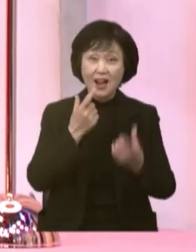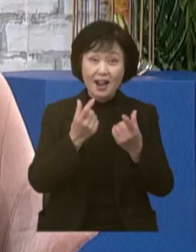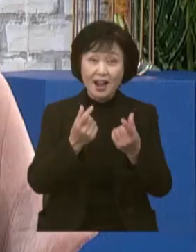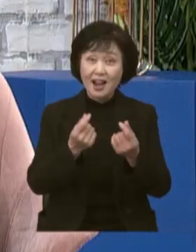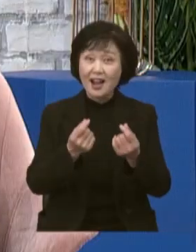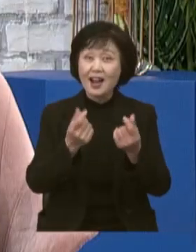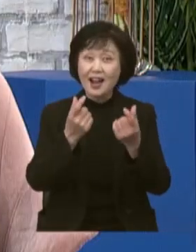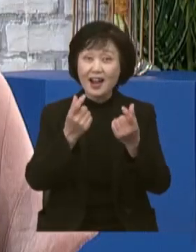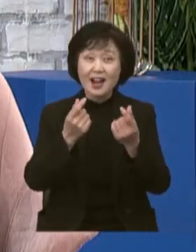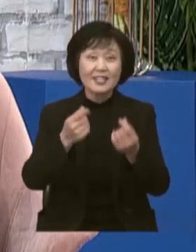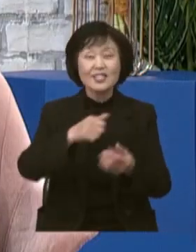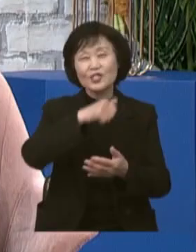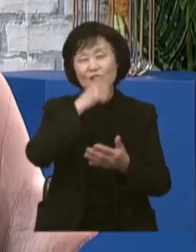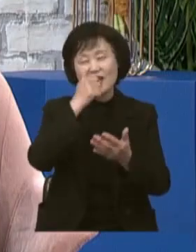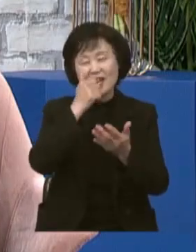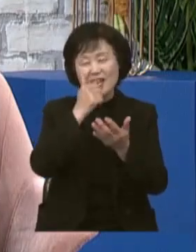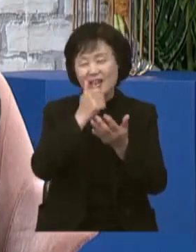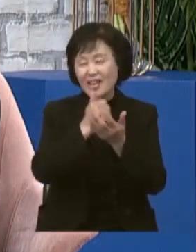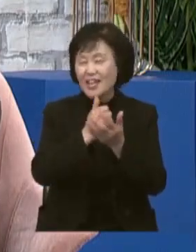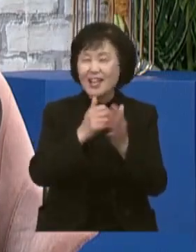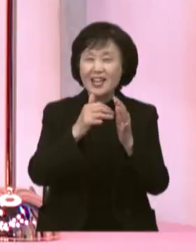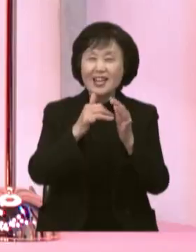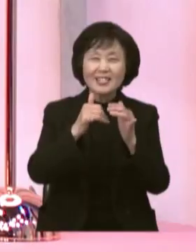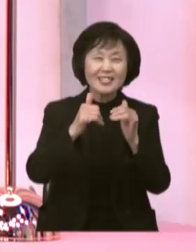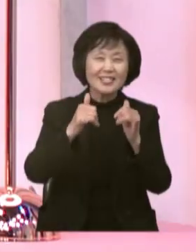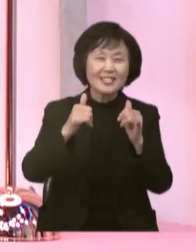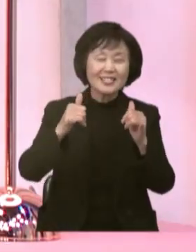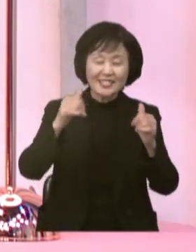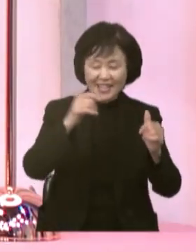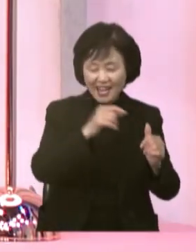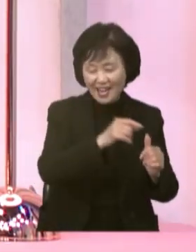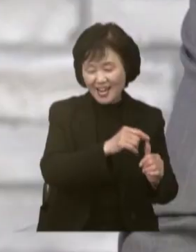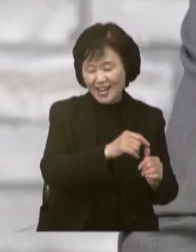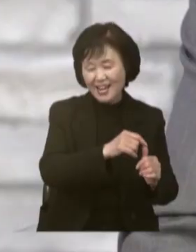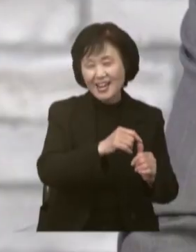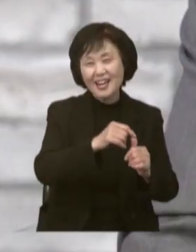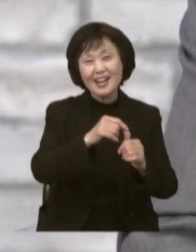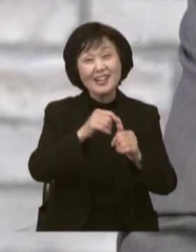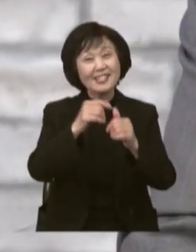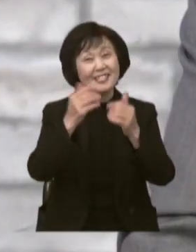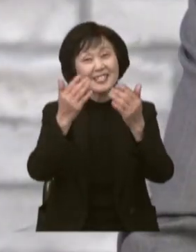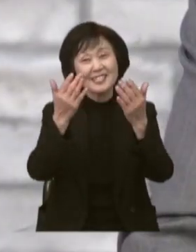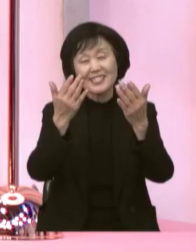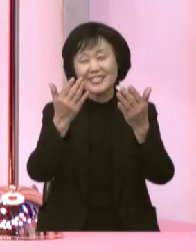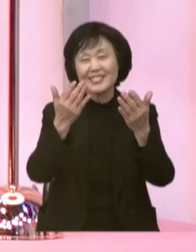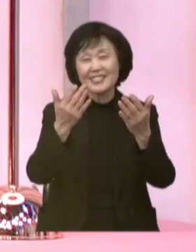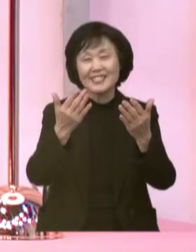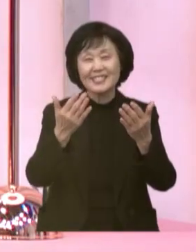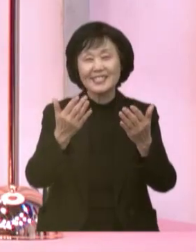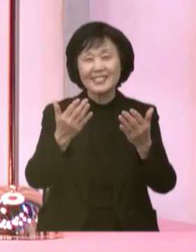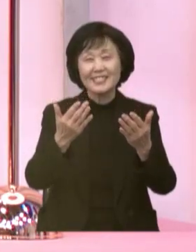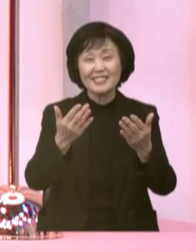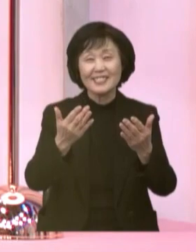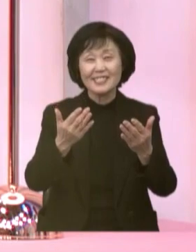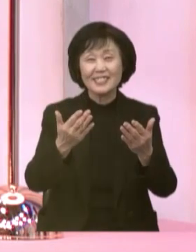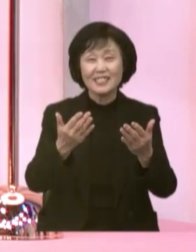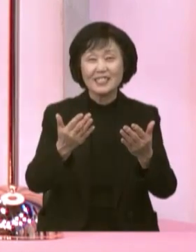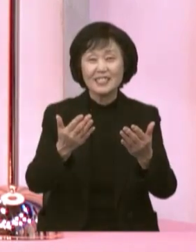끝. 왜? 나 같은 죄인 살리신 밖에 못했어. 왜요? 갑자기.